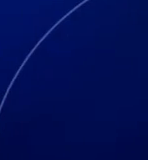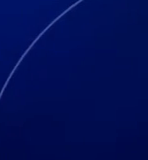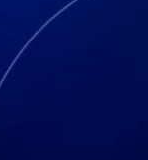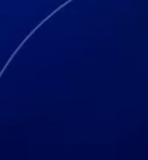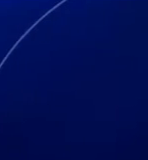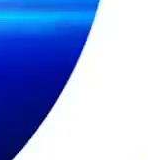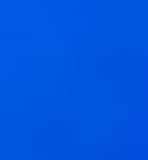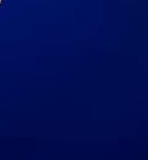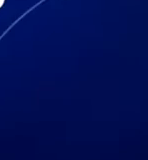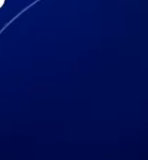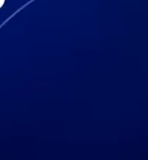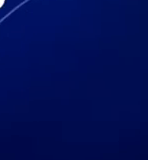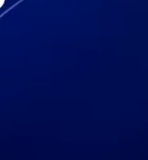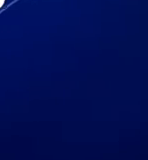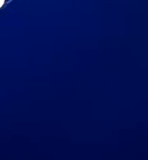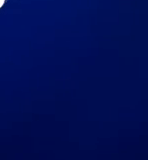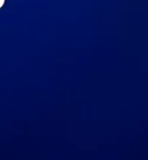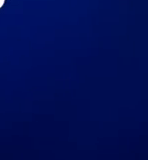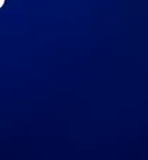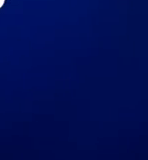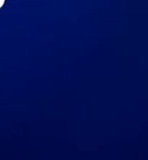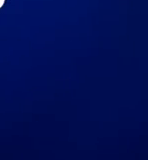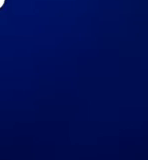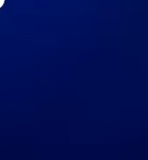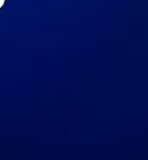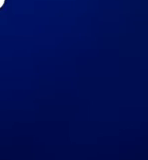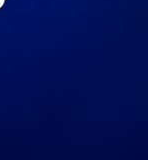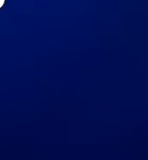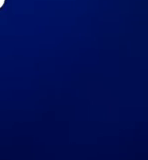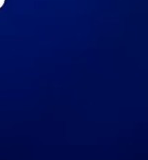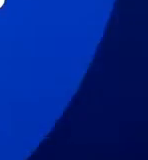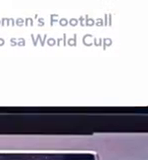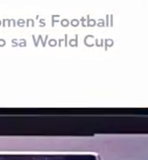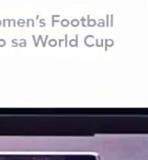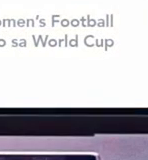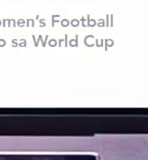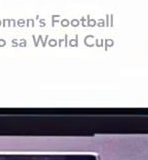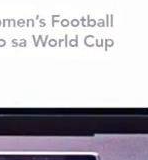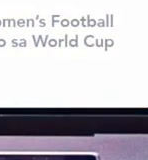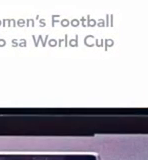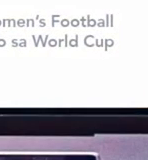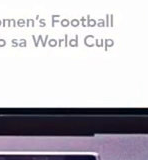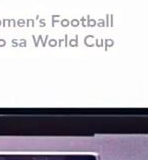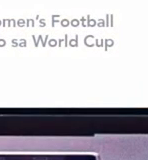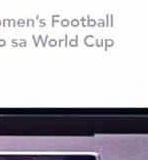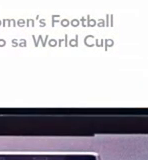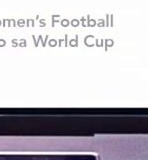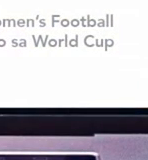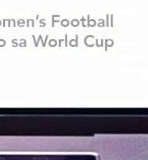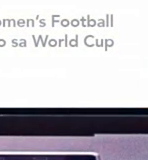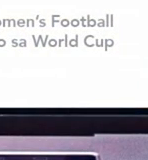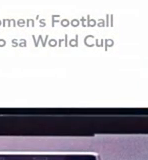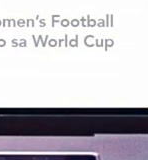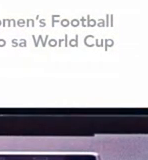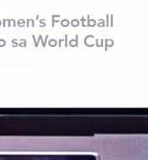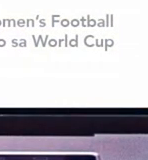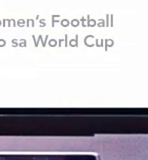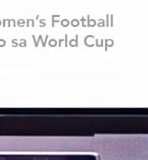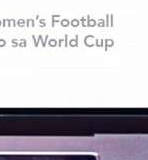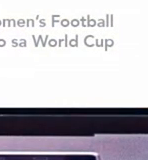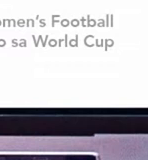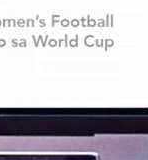Always stay updated with the latest news in the country and around the world through GMA News and Public